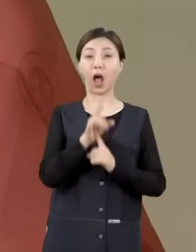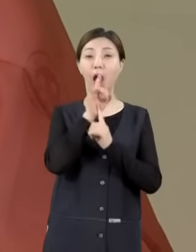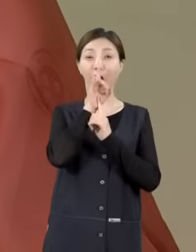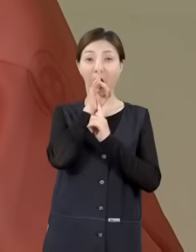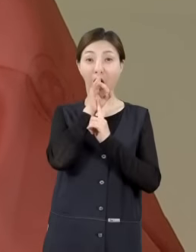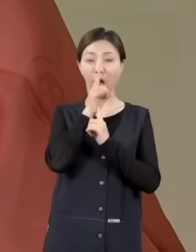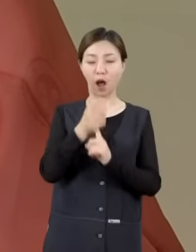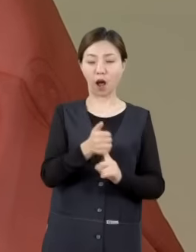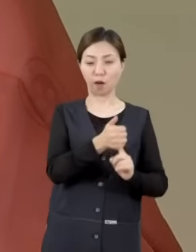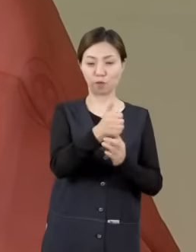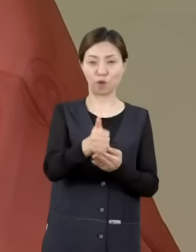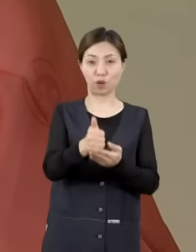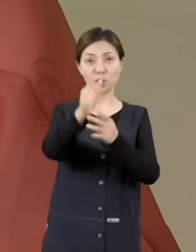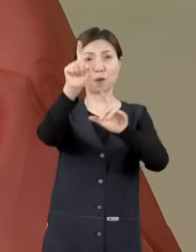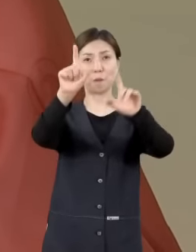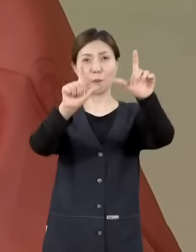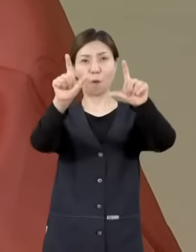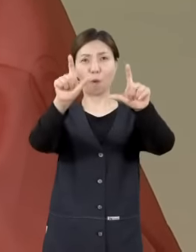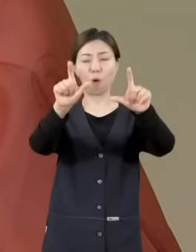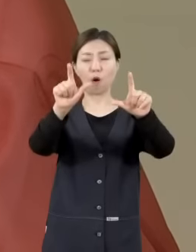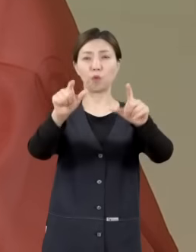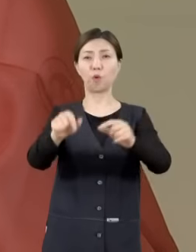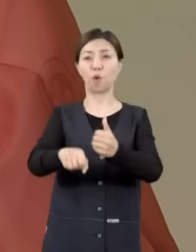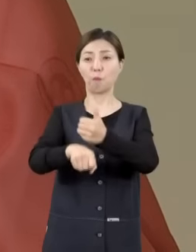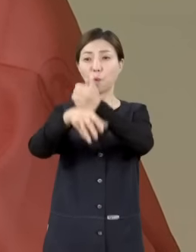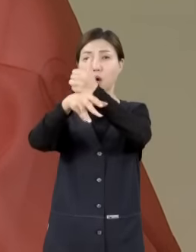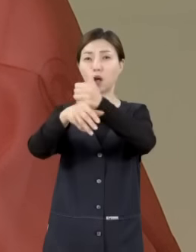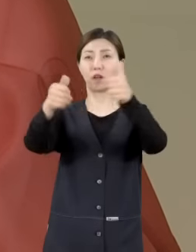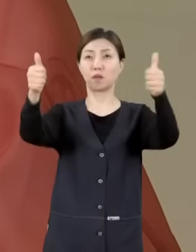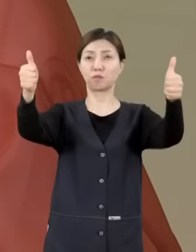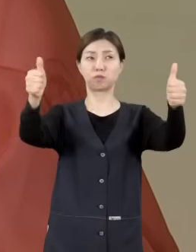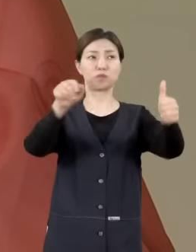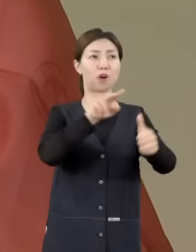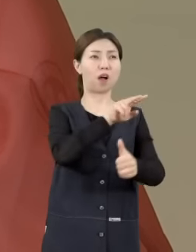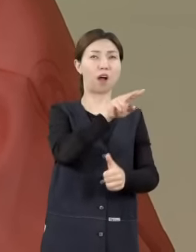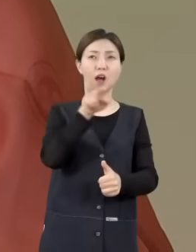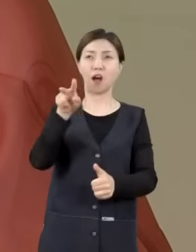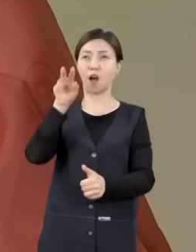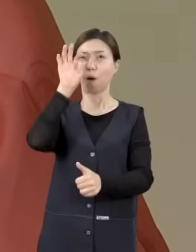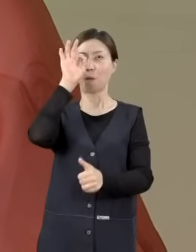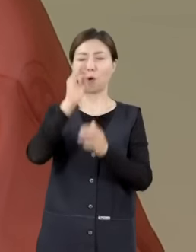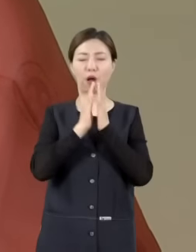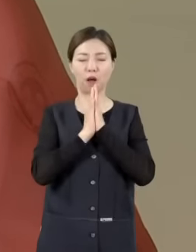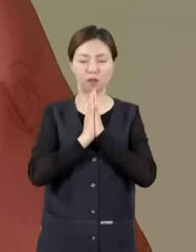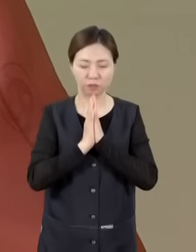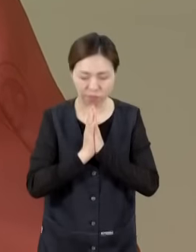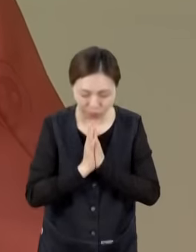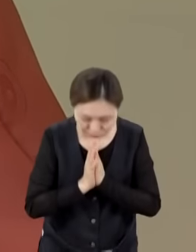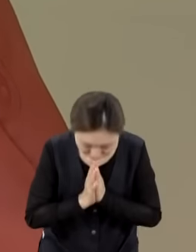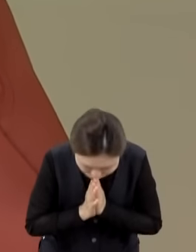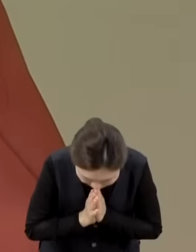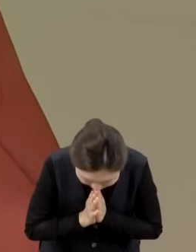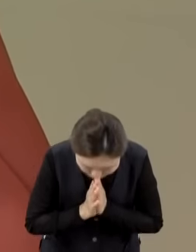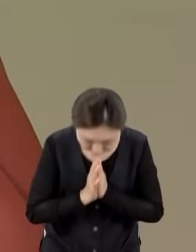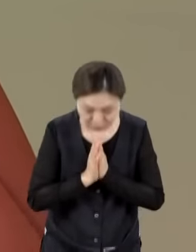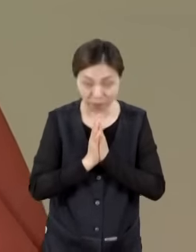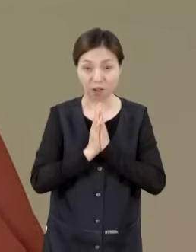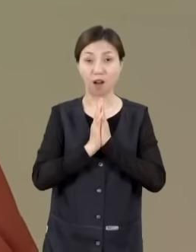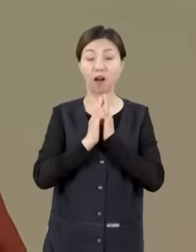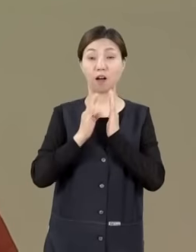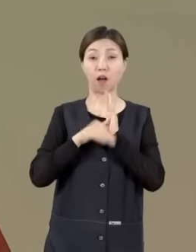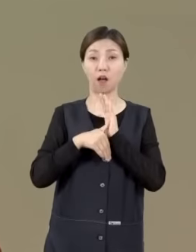미륵전 그 부처님과 두 분의 보살님 앞에서 공경 예배 올릴 때